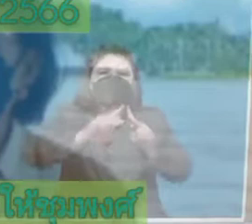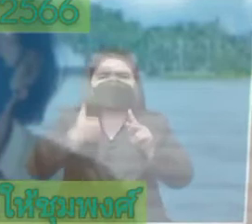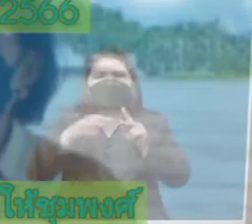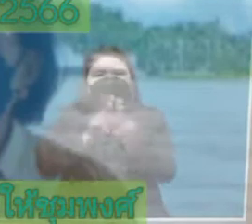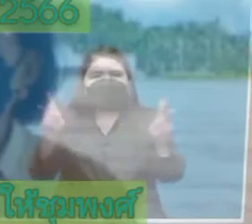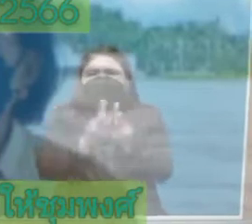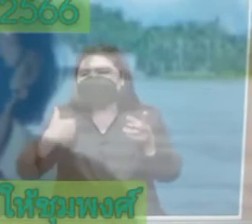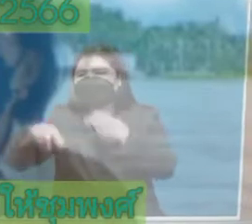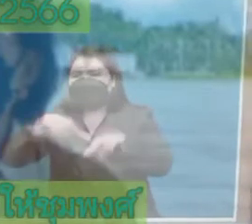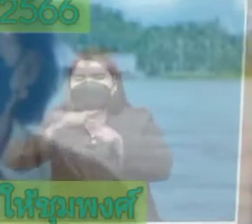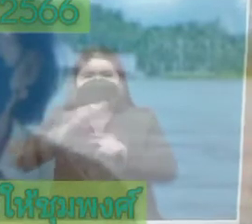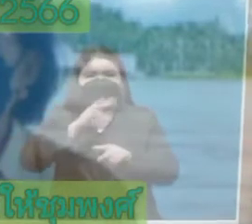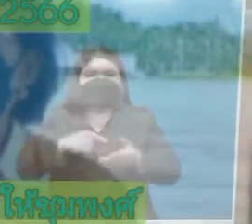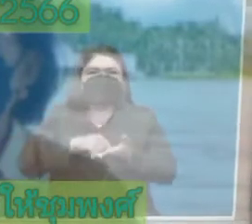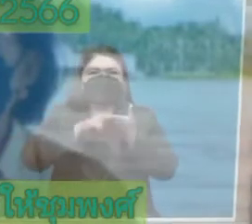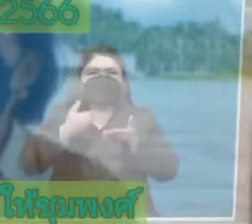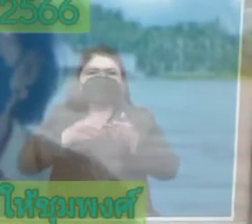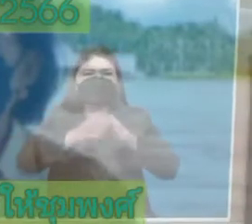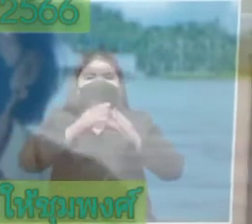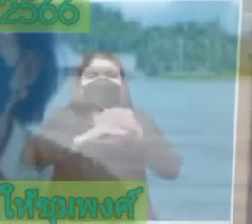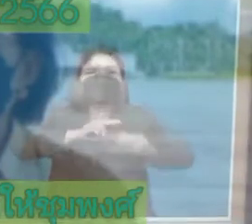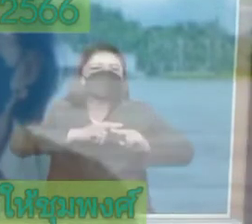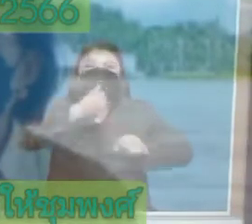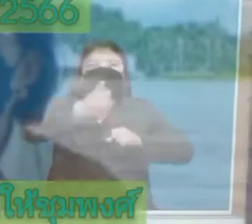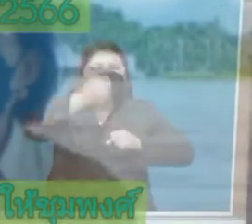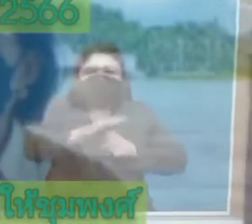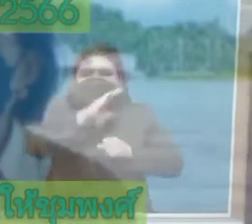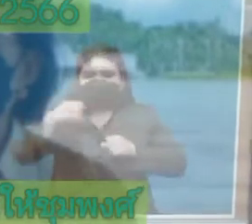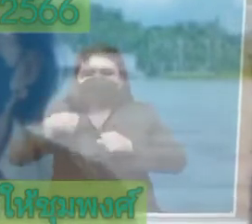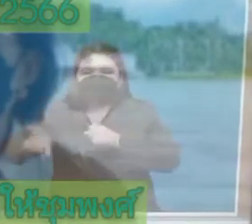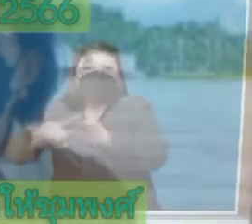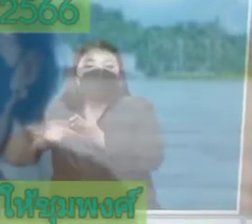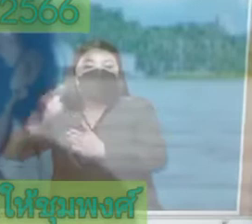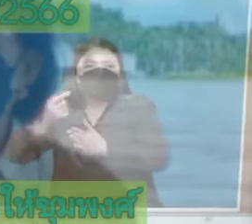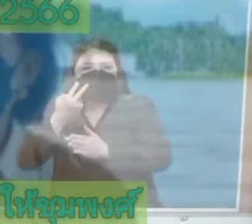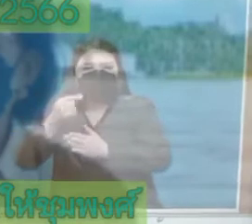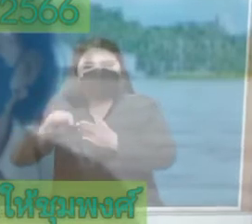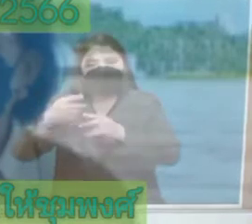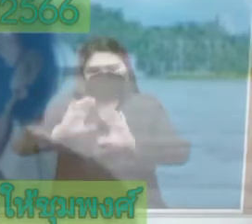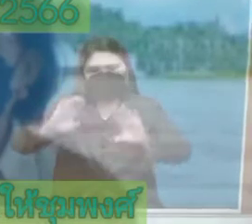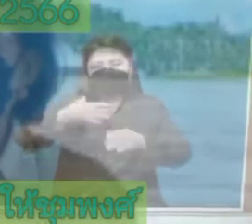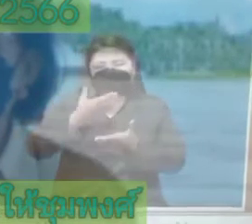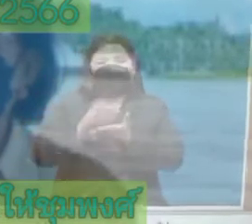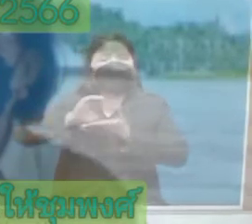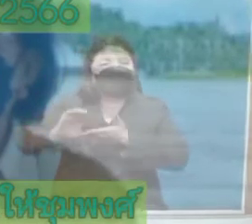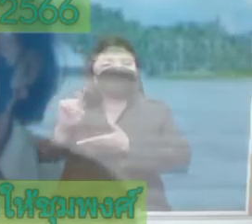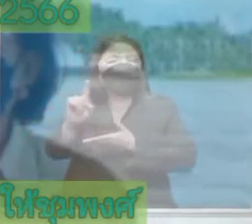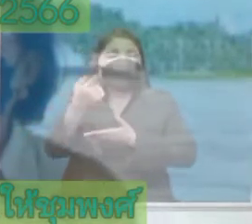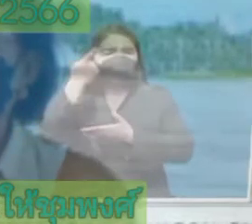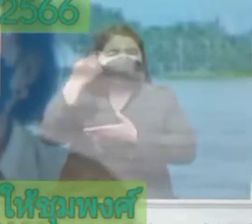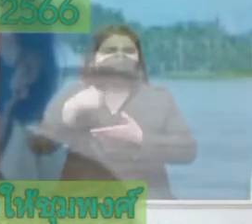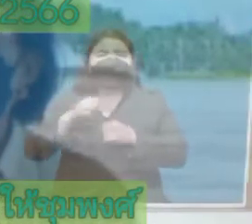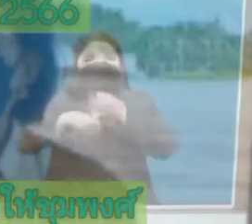บแผนการอยู่ดีๆจะไปตั้งโครงการเองมันทำไม่ได้หรอกครับเพราะเรามาจากล่างขึ้นมาแล้วมาดูที่อันไหนที่รัฐบาลจะลงทุนเองเพราะมันเป็นโครงสร้างขนา